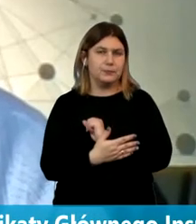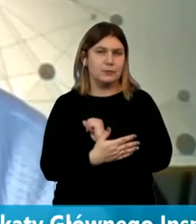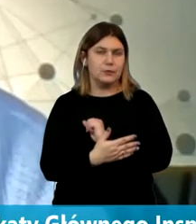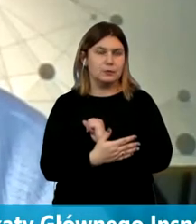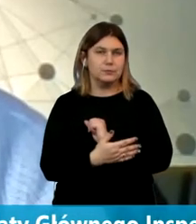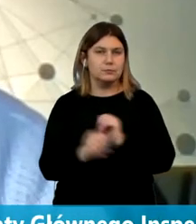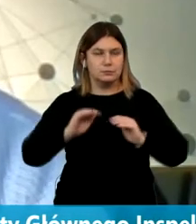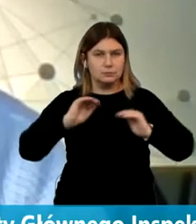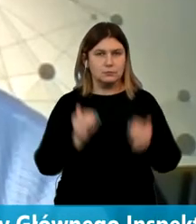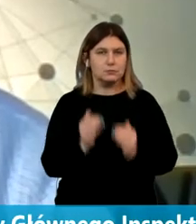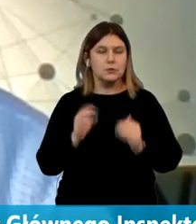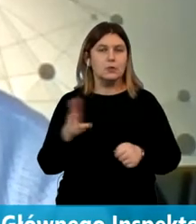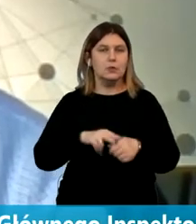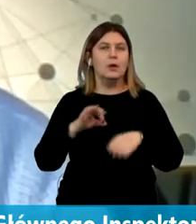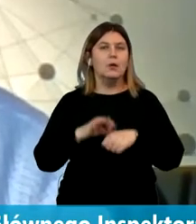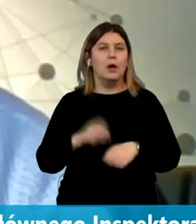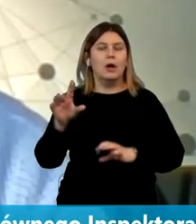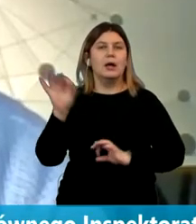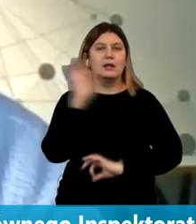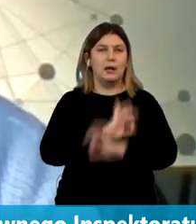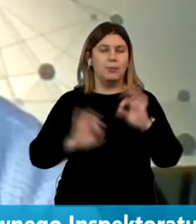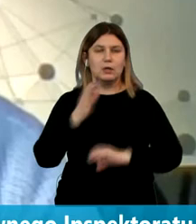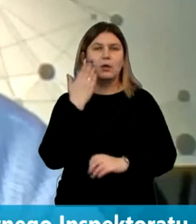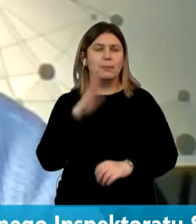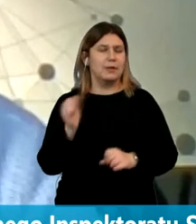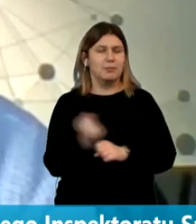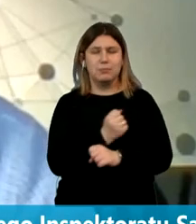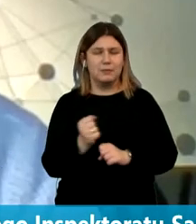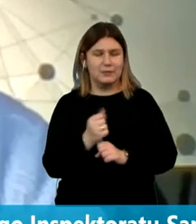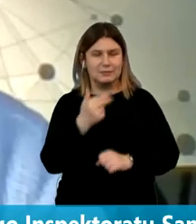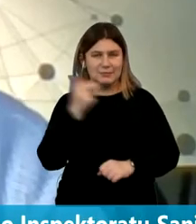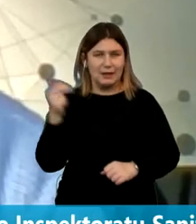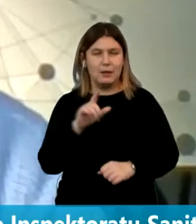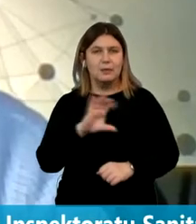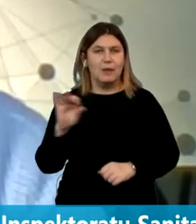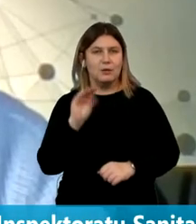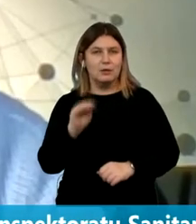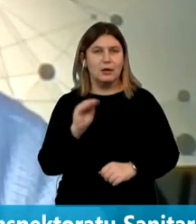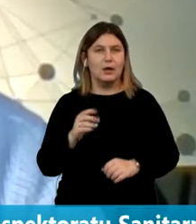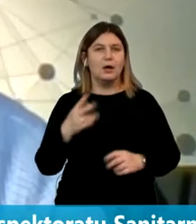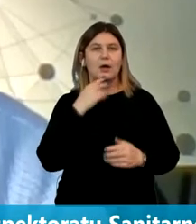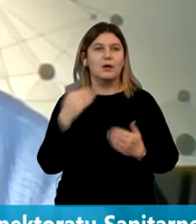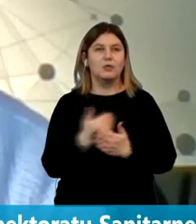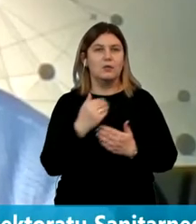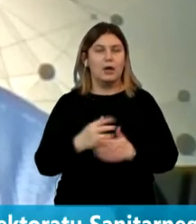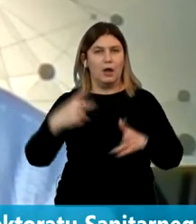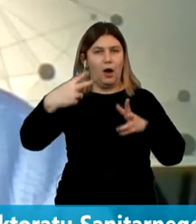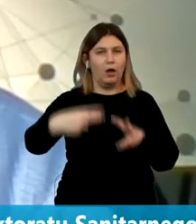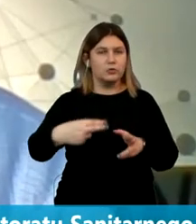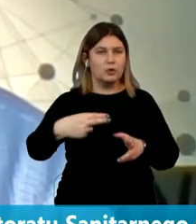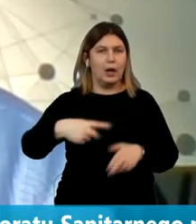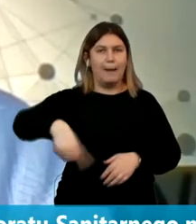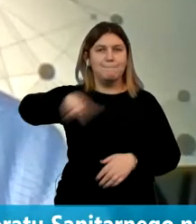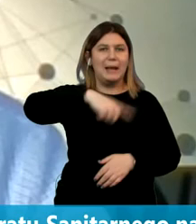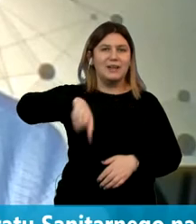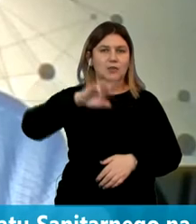tych ograniczeń, które będą wprowadzane w związku z remontem. To jest bardzo poważny temat, bo przypomnę, że modernizacji będzie podlegał odcinek od placu